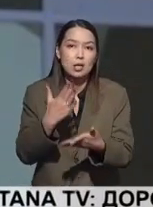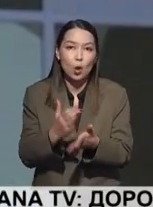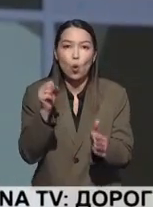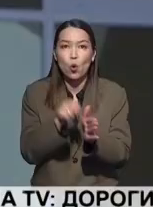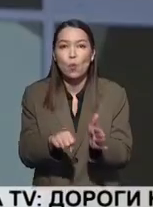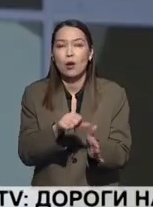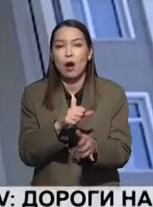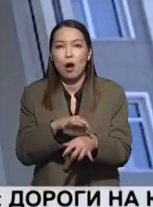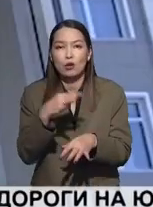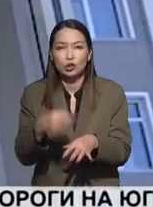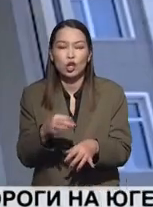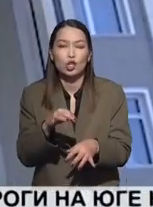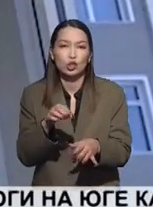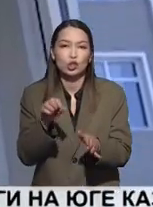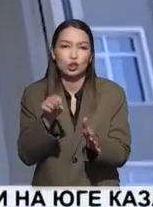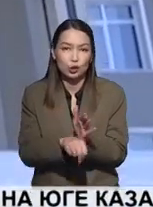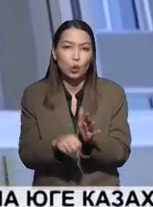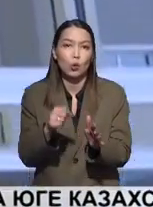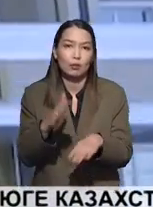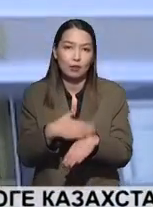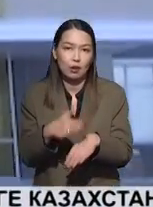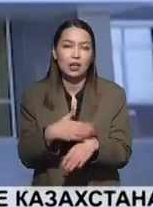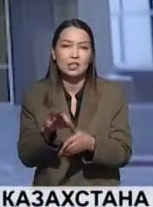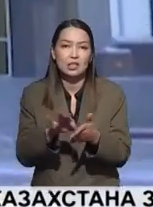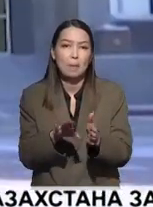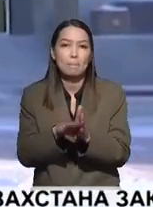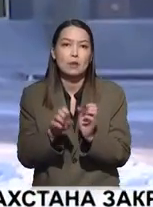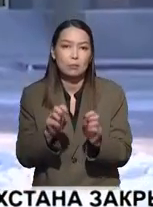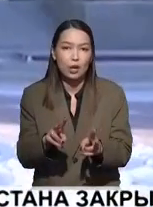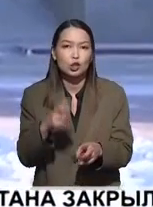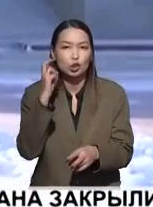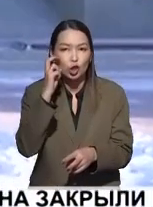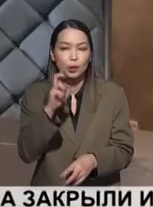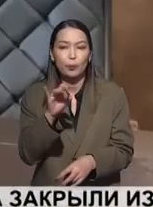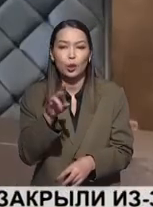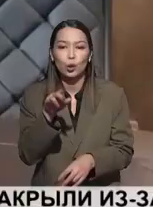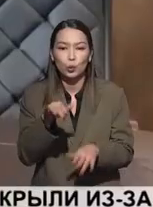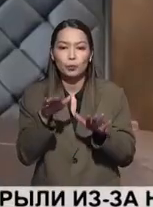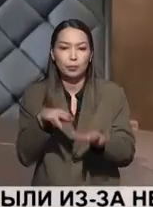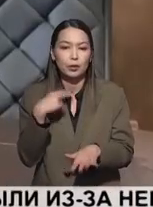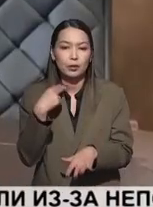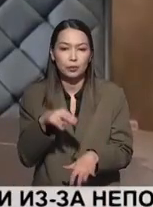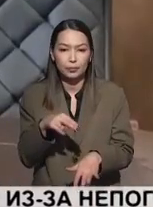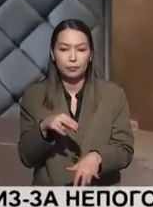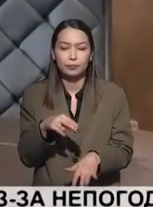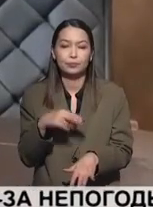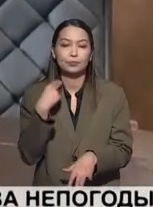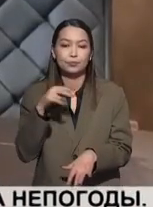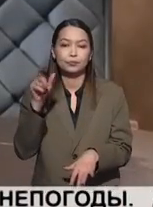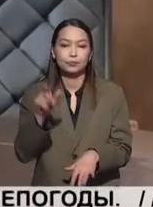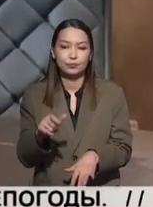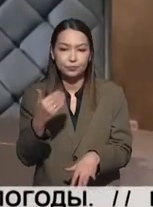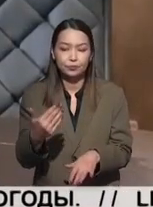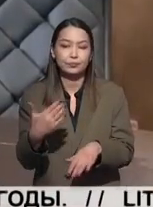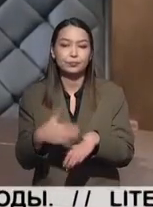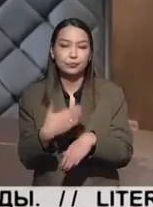жестокостью и приговорил к наказанию в колонии чрезвычайной безопасности «Черный Беркут». Суд назначил подсудимому наказание в